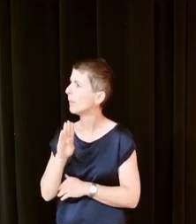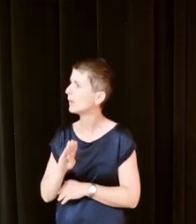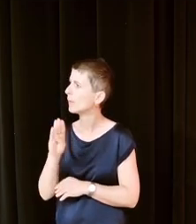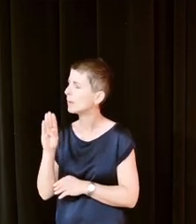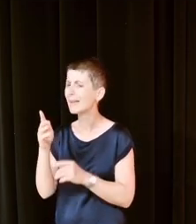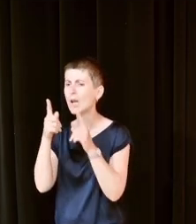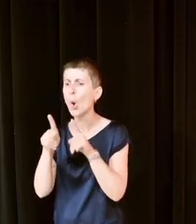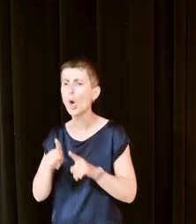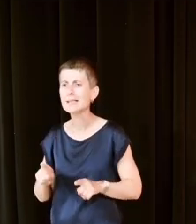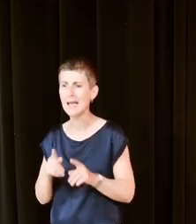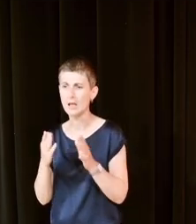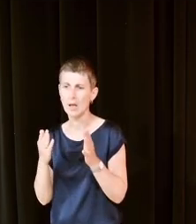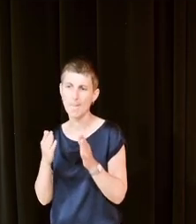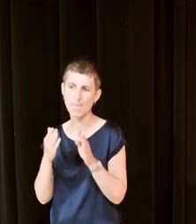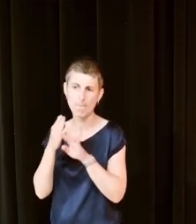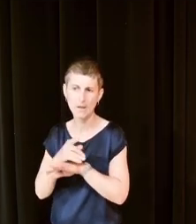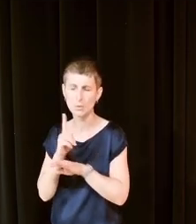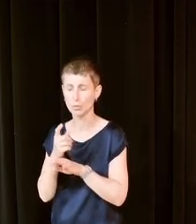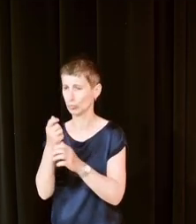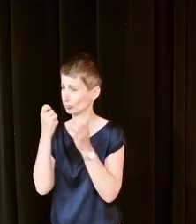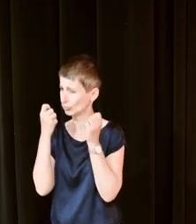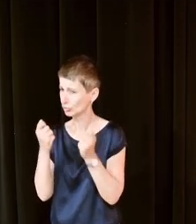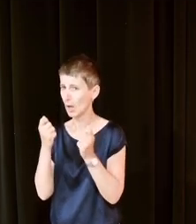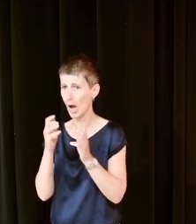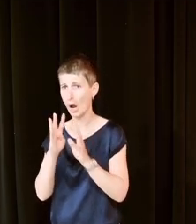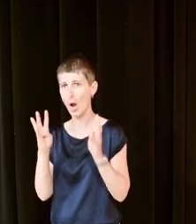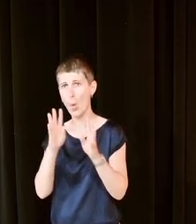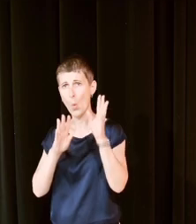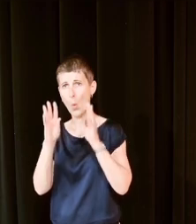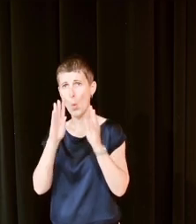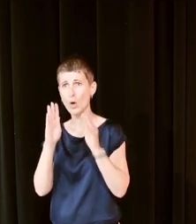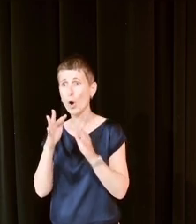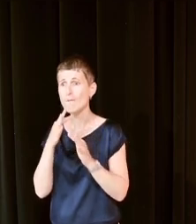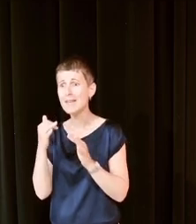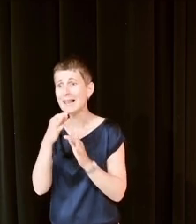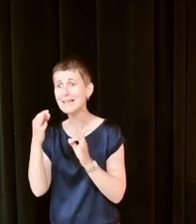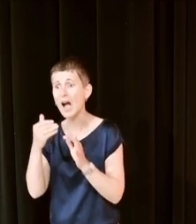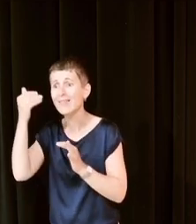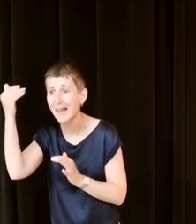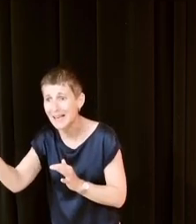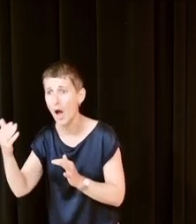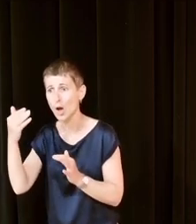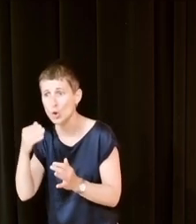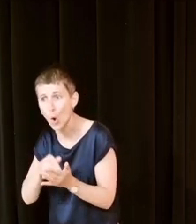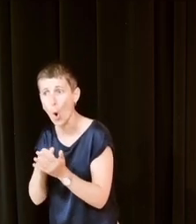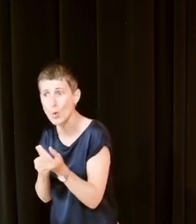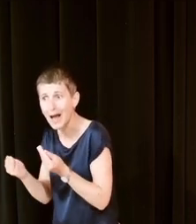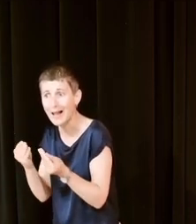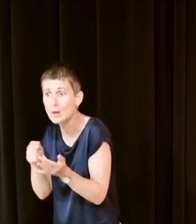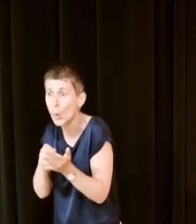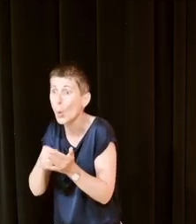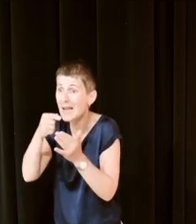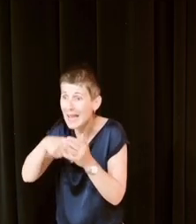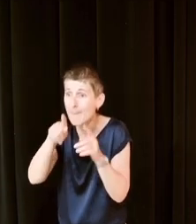einem Konzert, wahnsinnig eindrucksvoll und mit einem Freund zusammen und wir haben noch Tage später darüber gesprochen, weil da so viel Spannendes tatsächlich in diesem